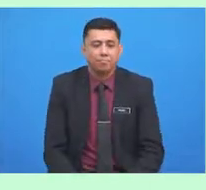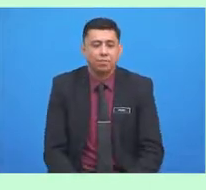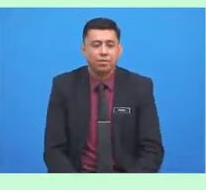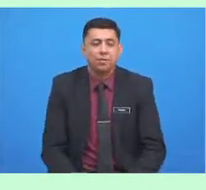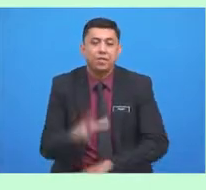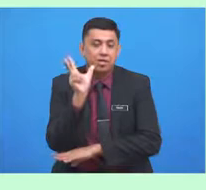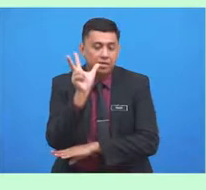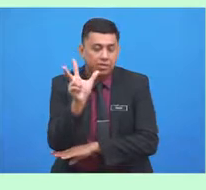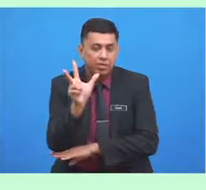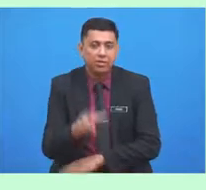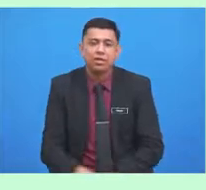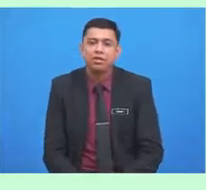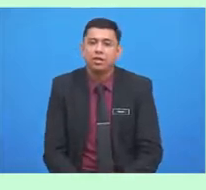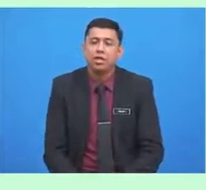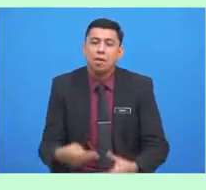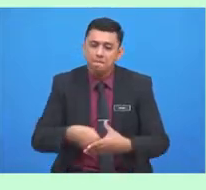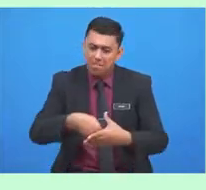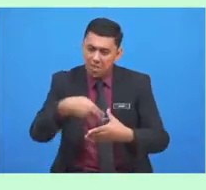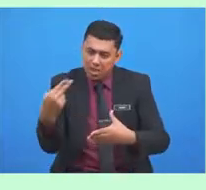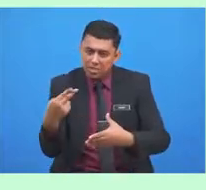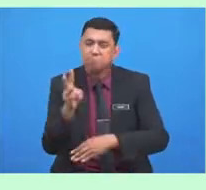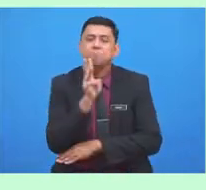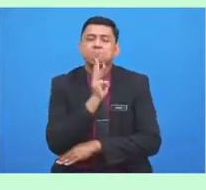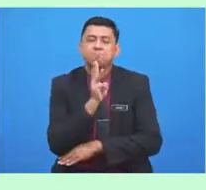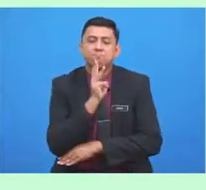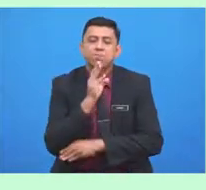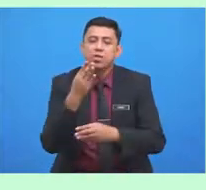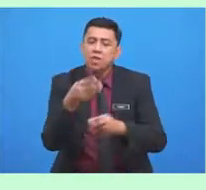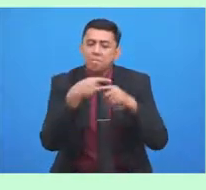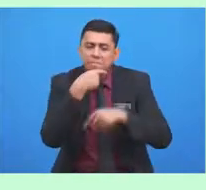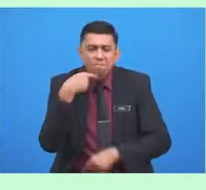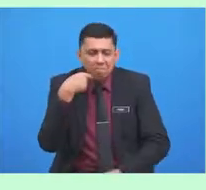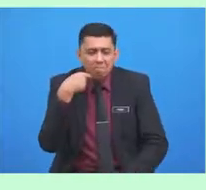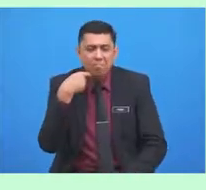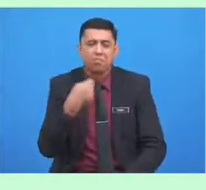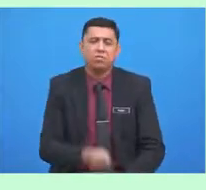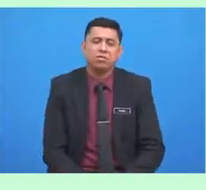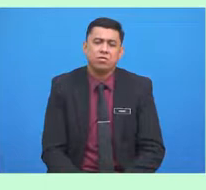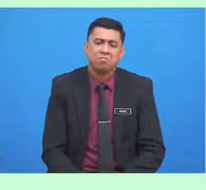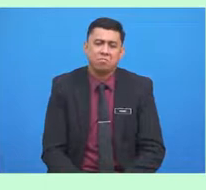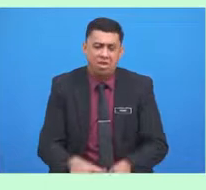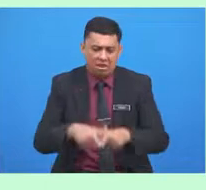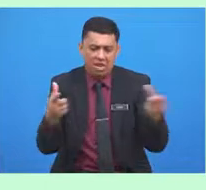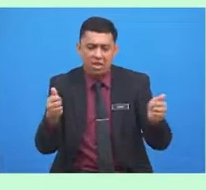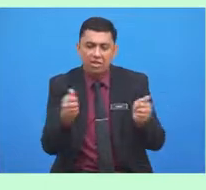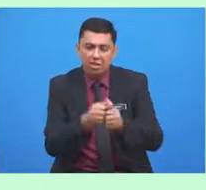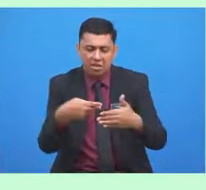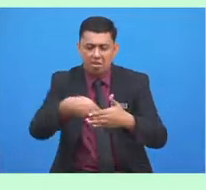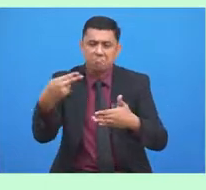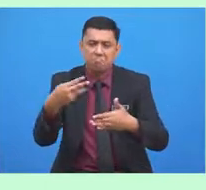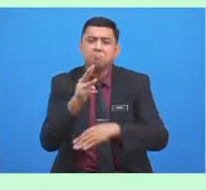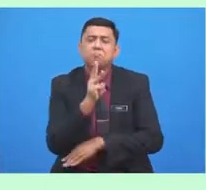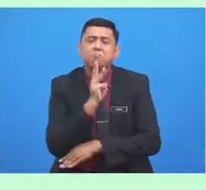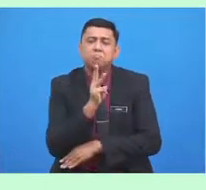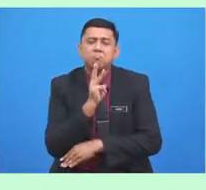Faktor ketiga ialah kemasinan air. Proses sejatan berkadar songsang dengan kemasinan air. Bagi air laut